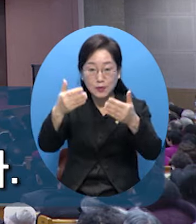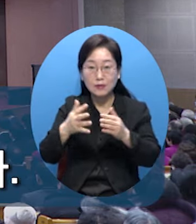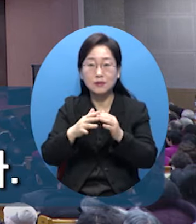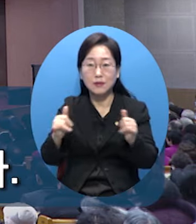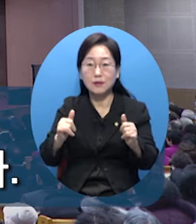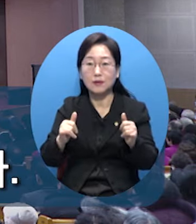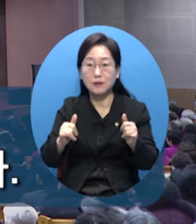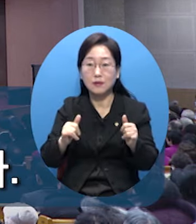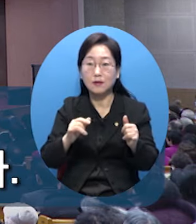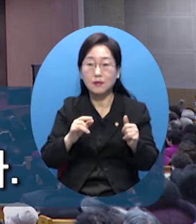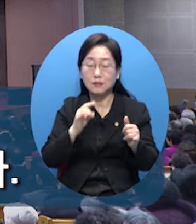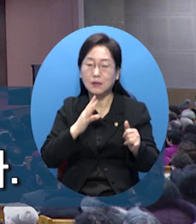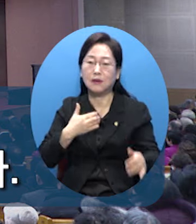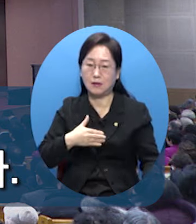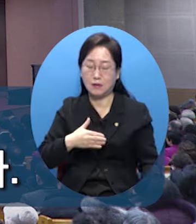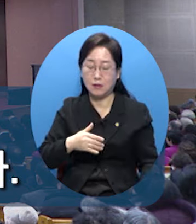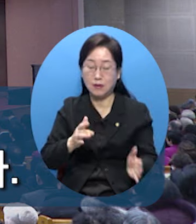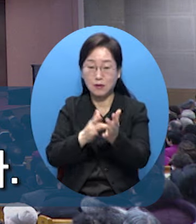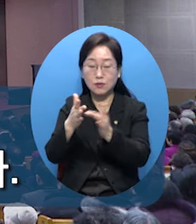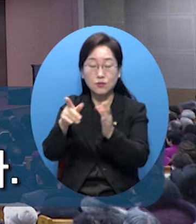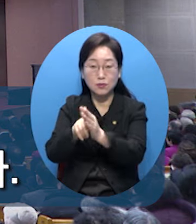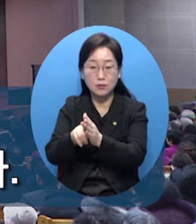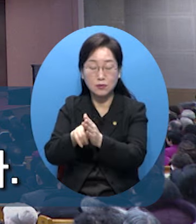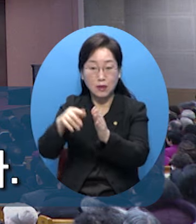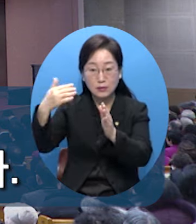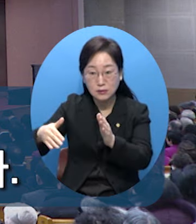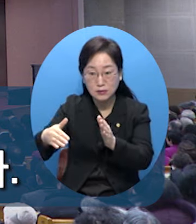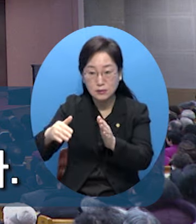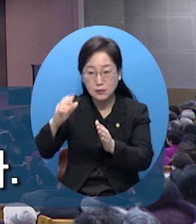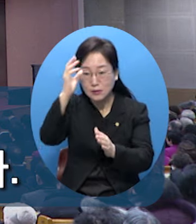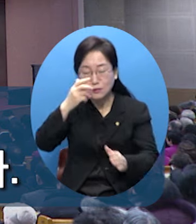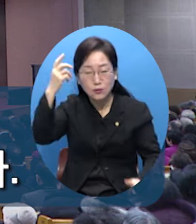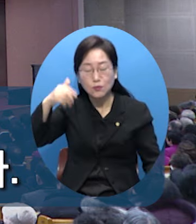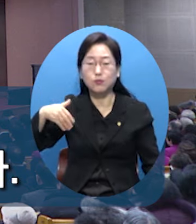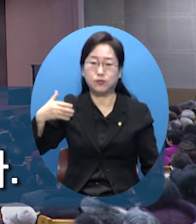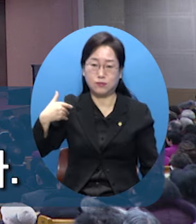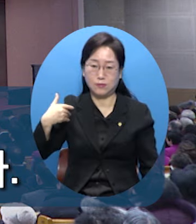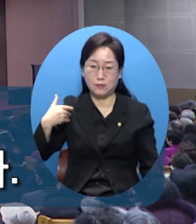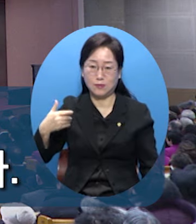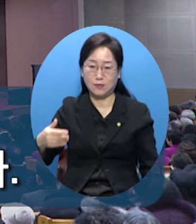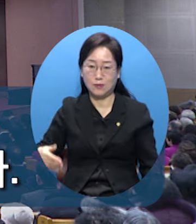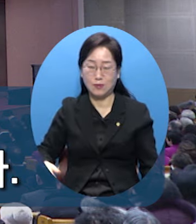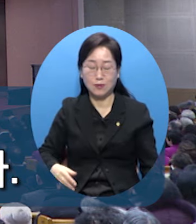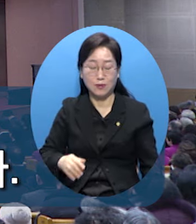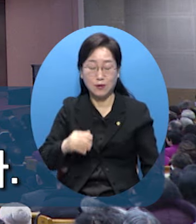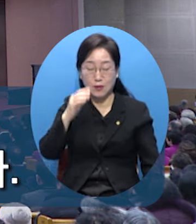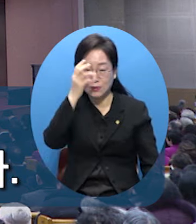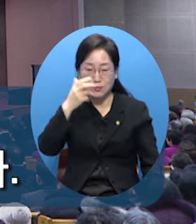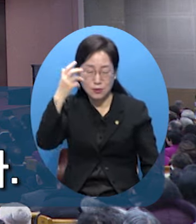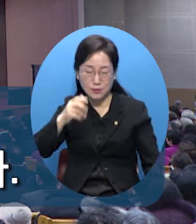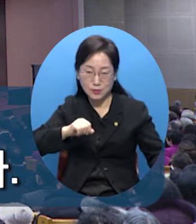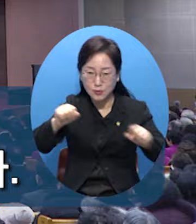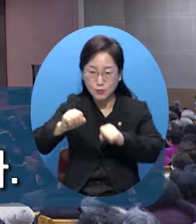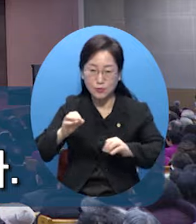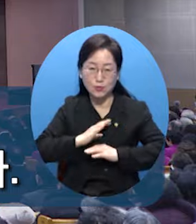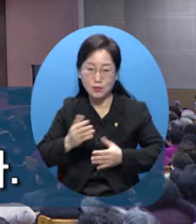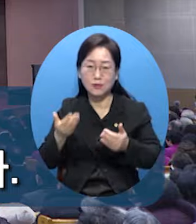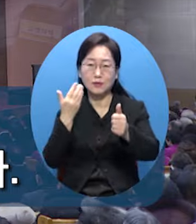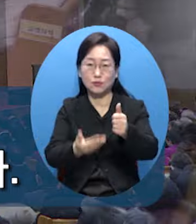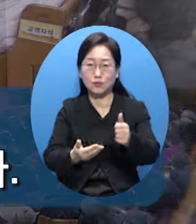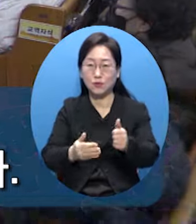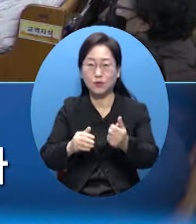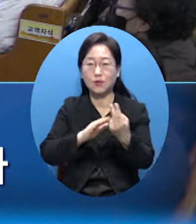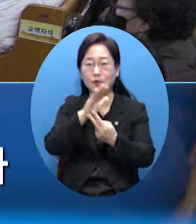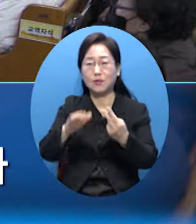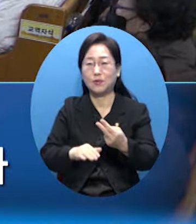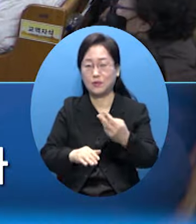사람은 모릅니다. 예수 믿고 구원받은 사람은 성령이 거만한 건데서 놀라운 역사를 일으키십니다. 요한복음 14장 17절입니다.